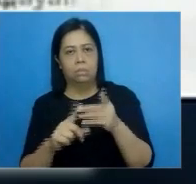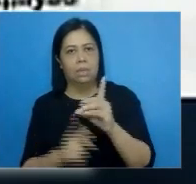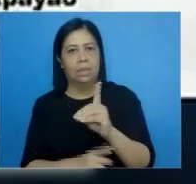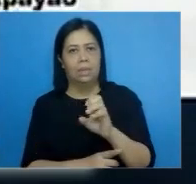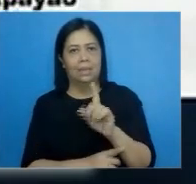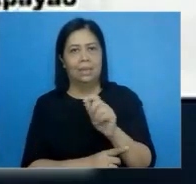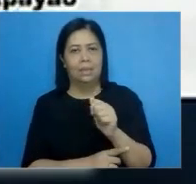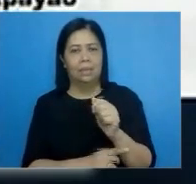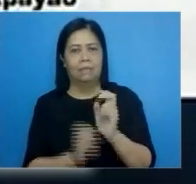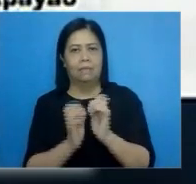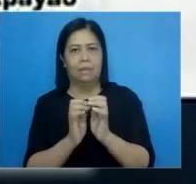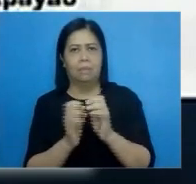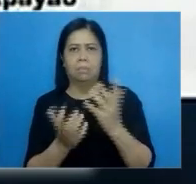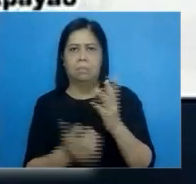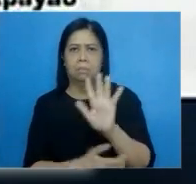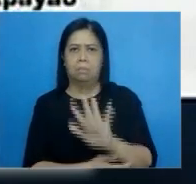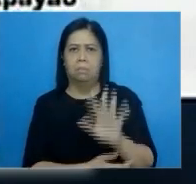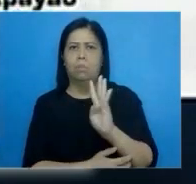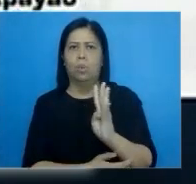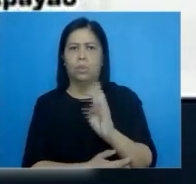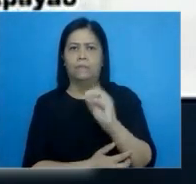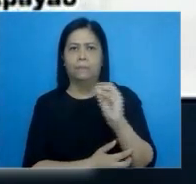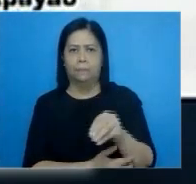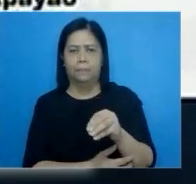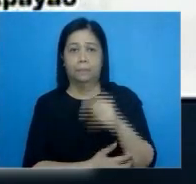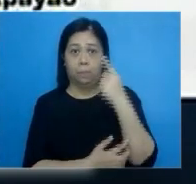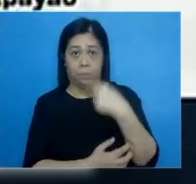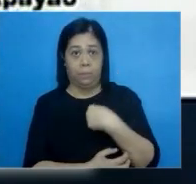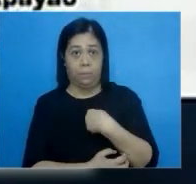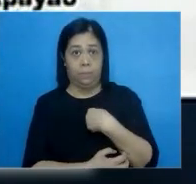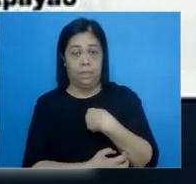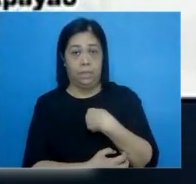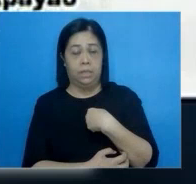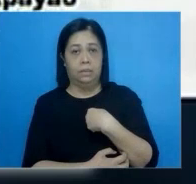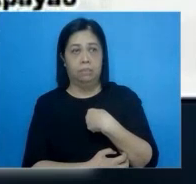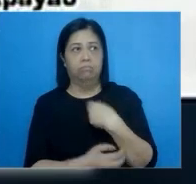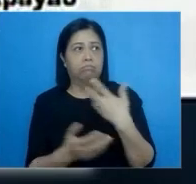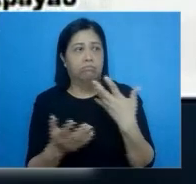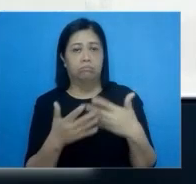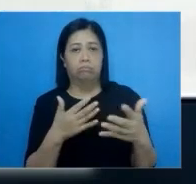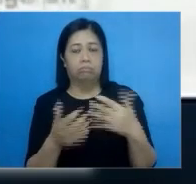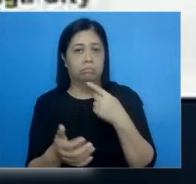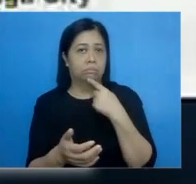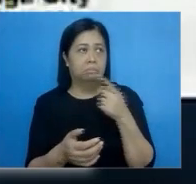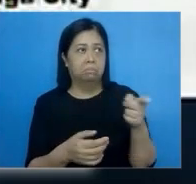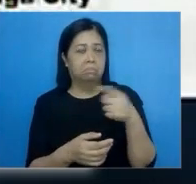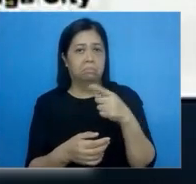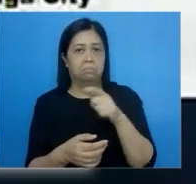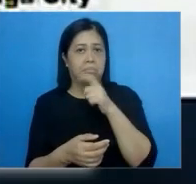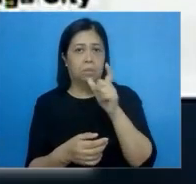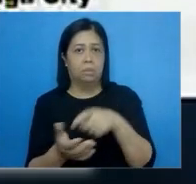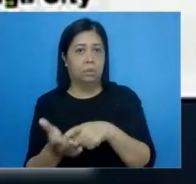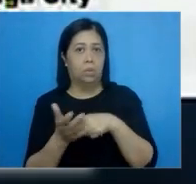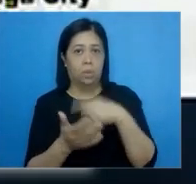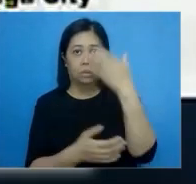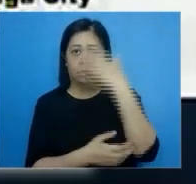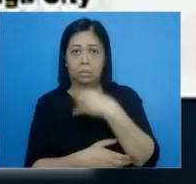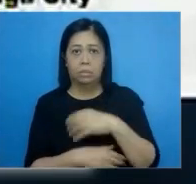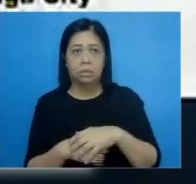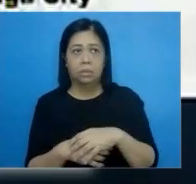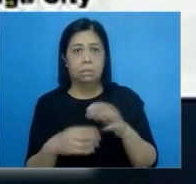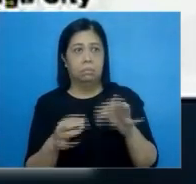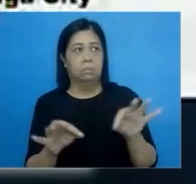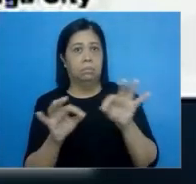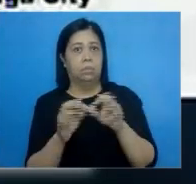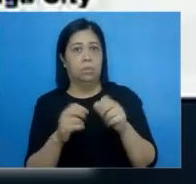about 40%. So para sa akin, kahit pa sabihin nila na hindi na required ang face shield, lalo na with the